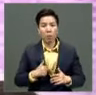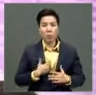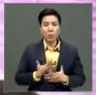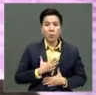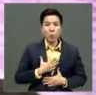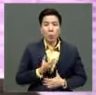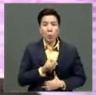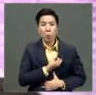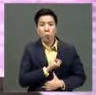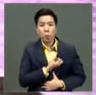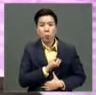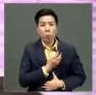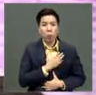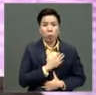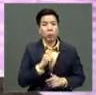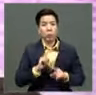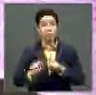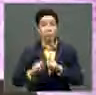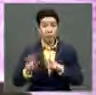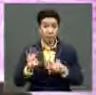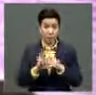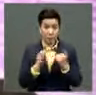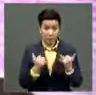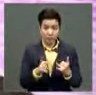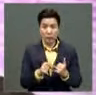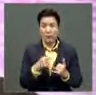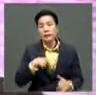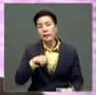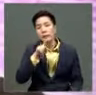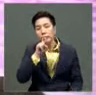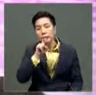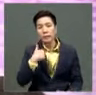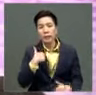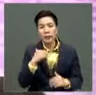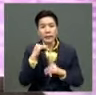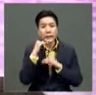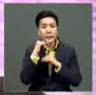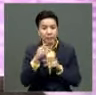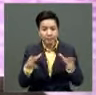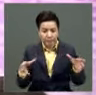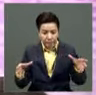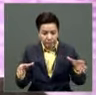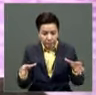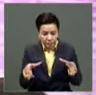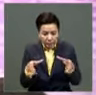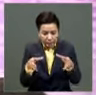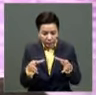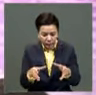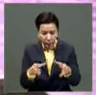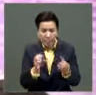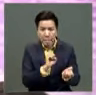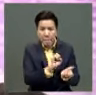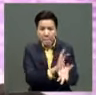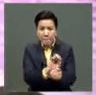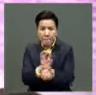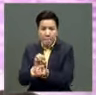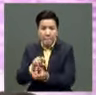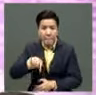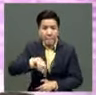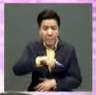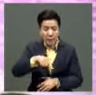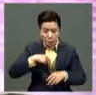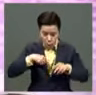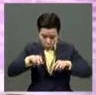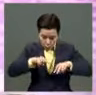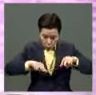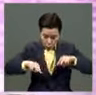ตนกตกใจพอสมควรคำถามก็คือว่าเราจำกัดวงของความเสียหายหรือว่าจำกัดวงของการดูแ